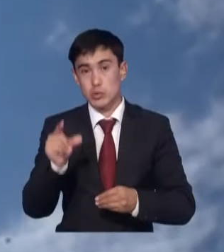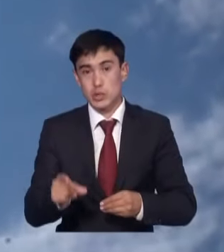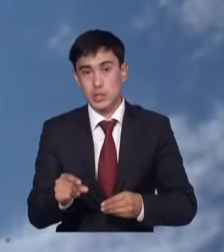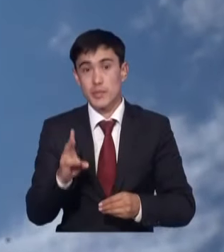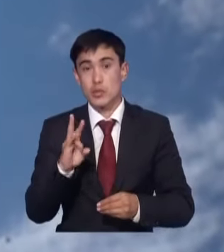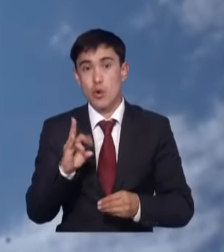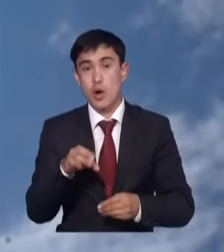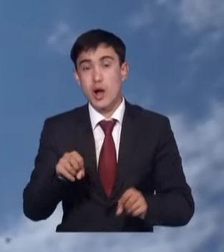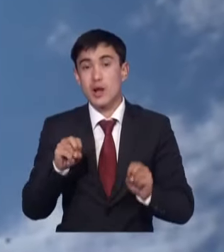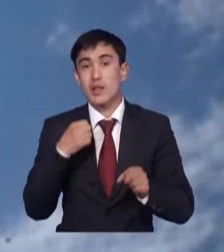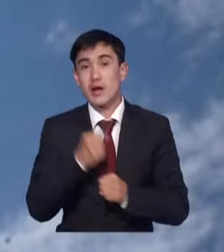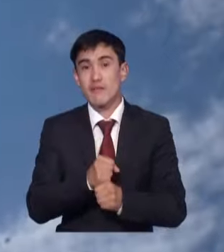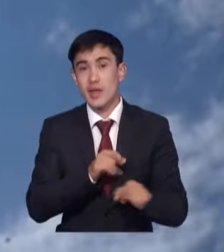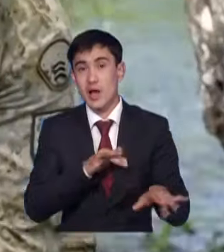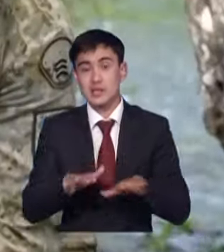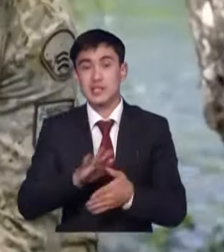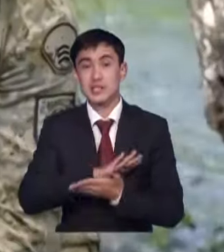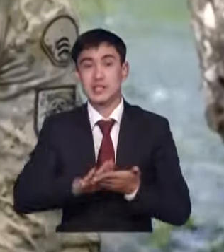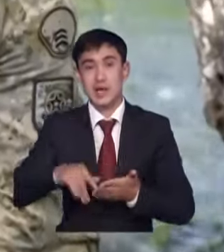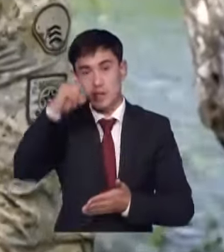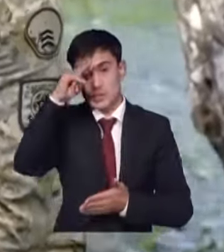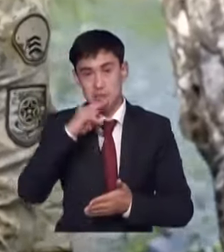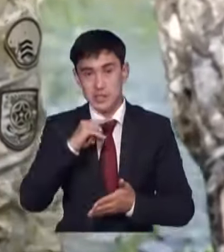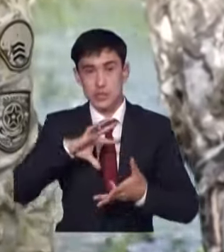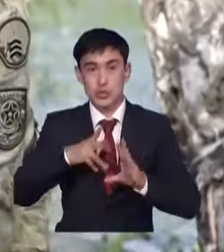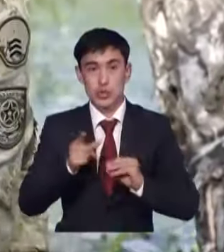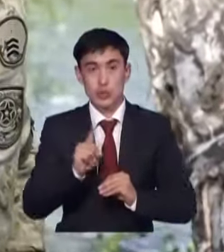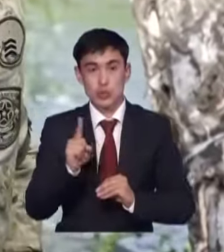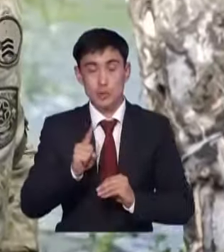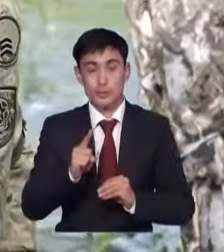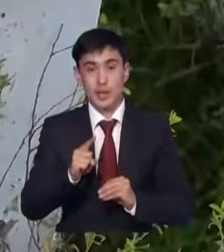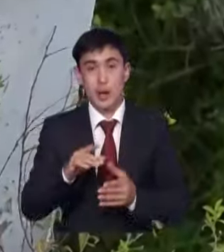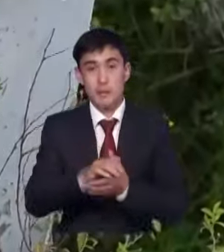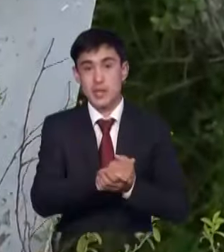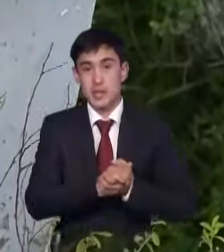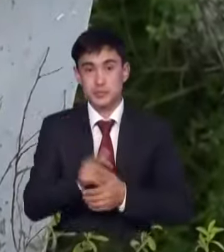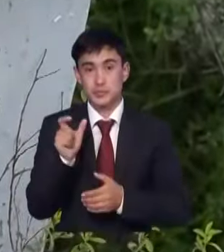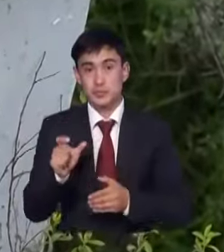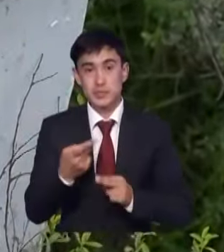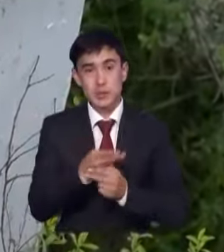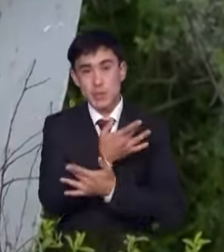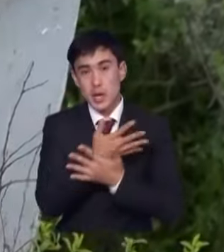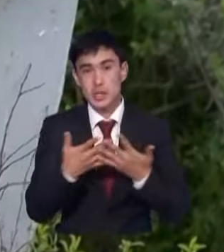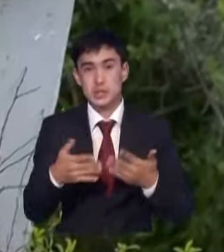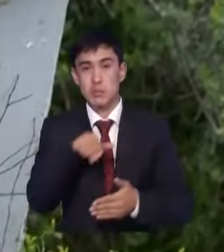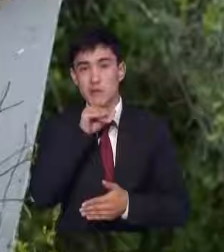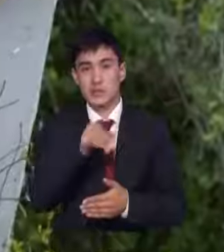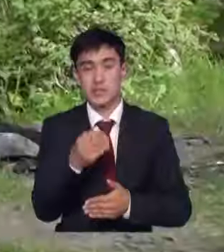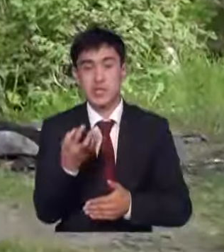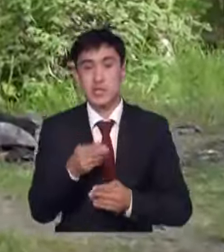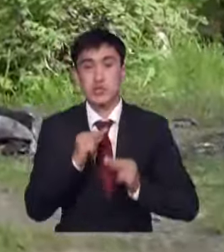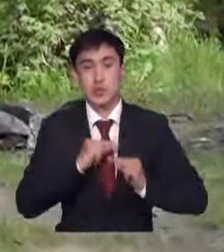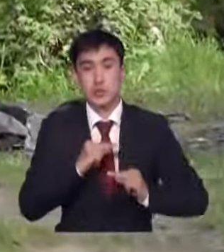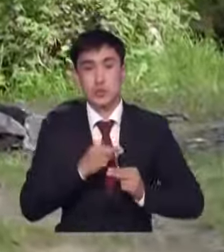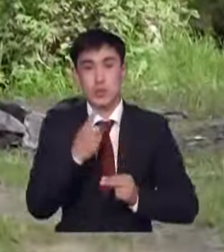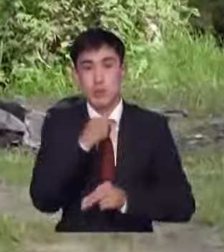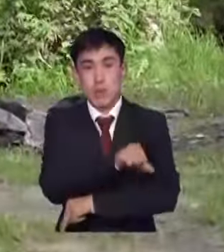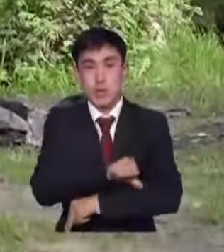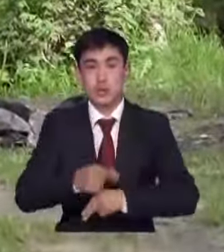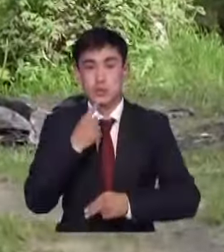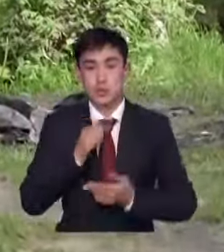бутылки. Одна из особенностей акции «Таза Казахстан» заключается в том, что она объединяет людей самых разных профессий и даже